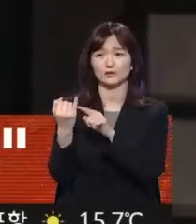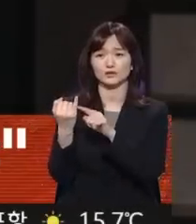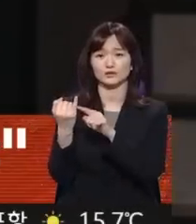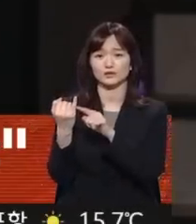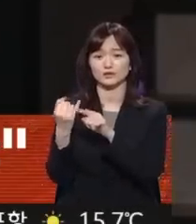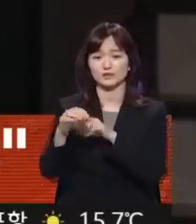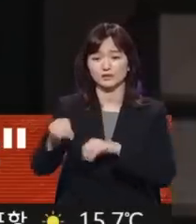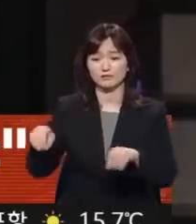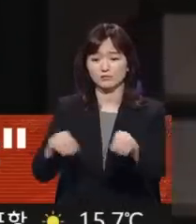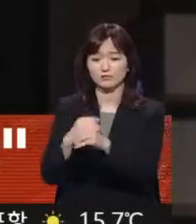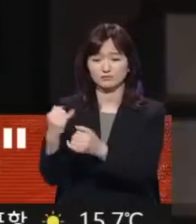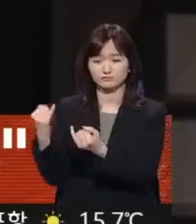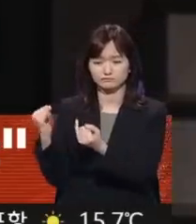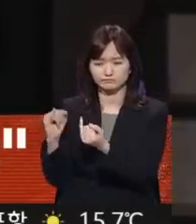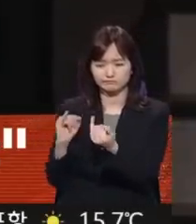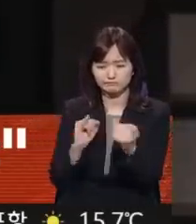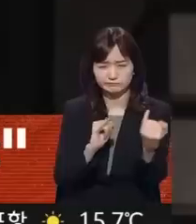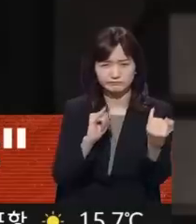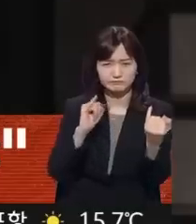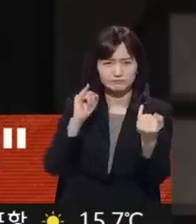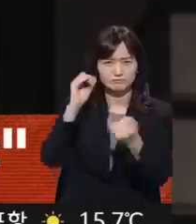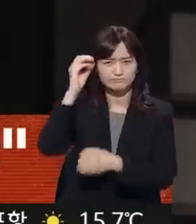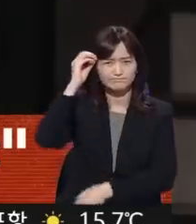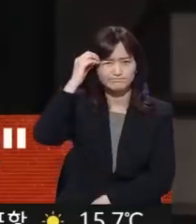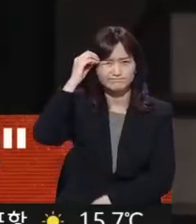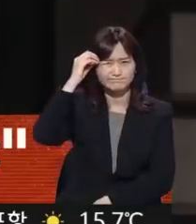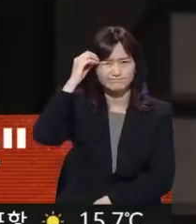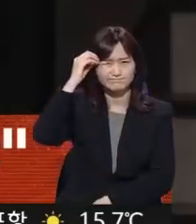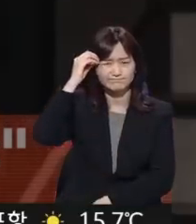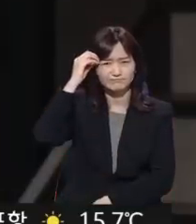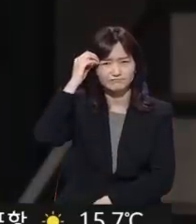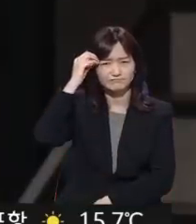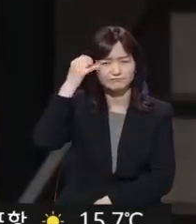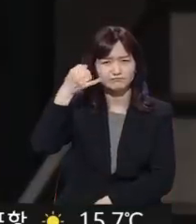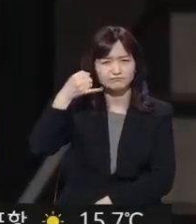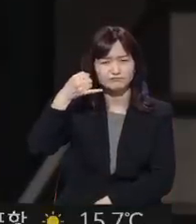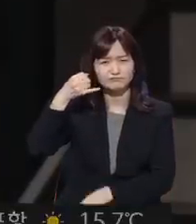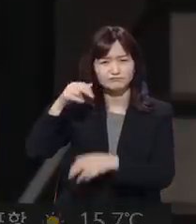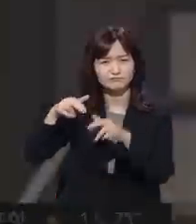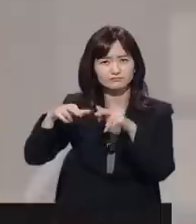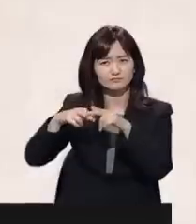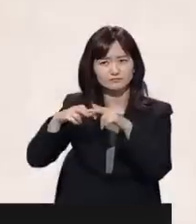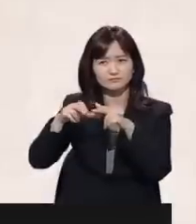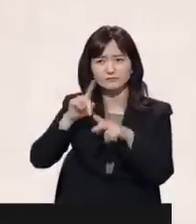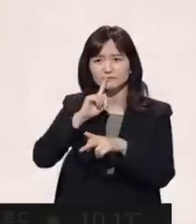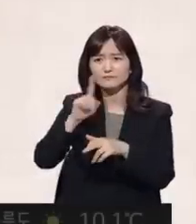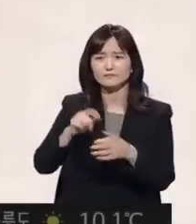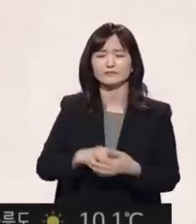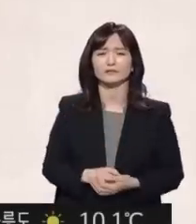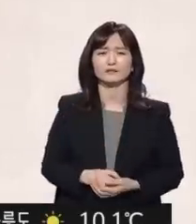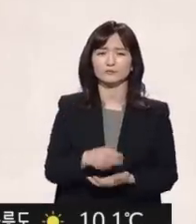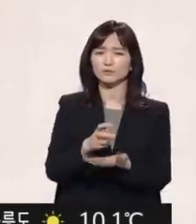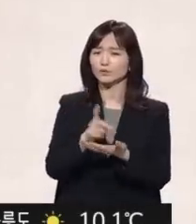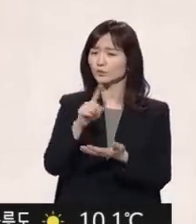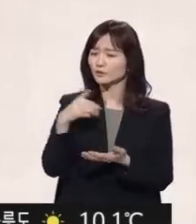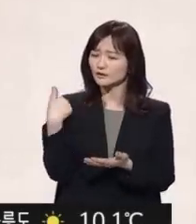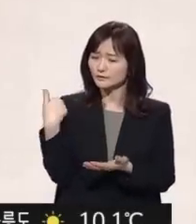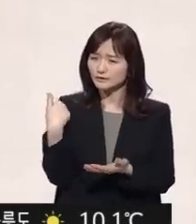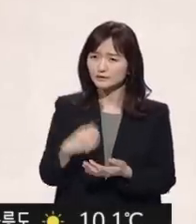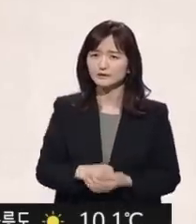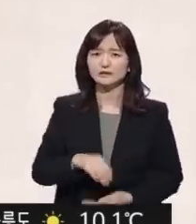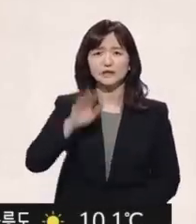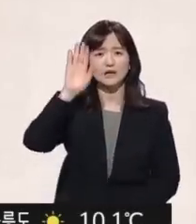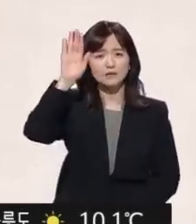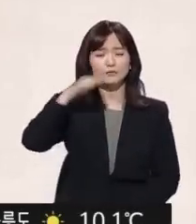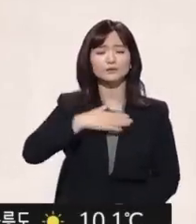스토커로 몰고 망상장애 아니야? 라고까지 본다고 해요. 근데 저는 법은 정확히 모르지만 이 말이 너무 아팠어요. 도리어 앞으로 내가